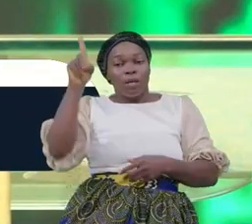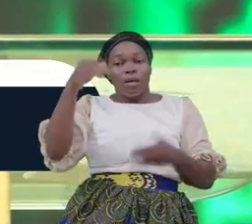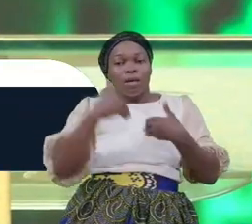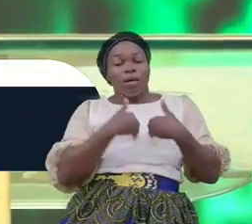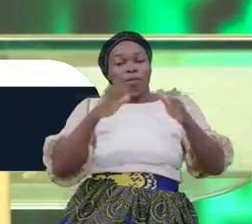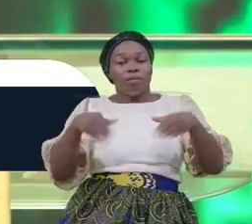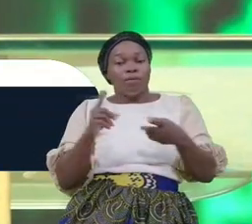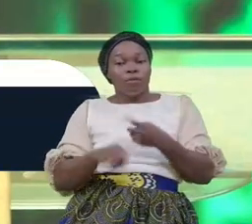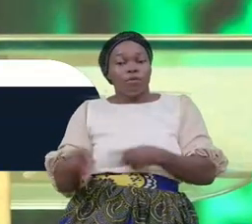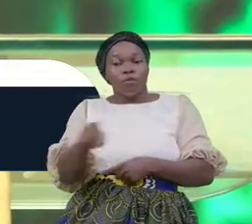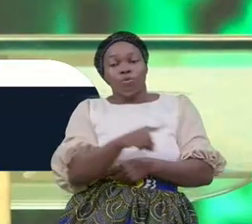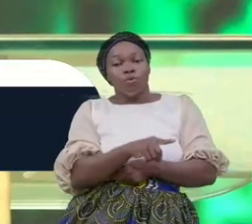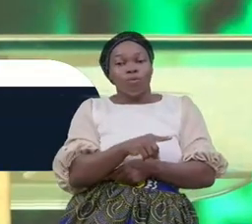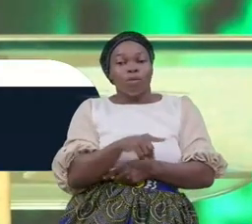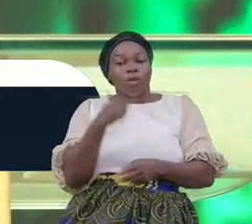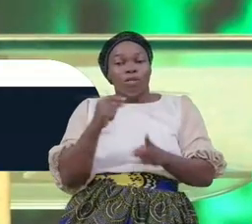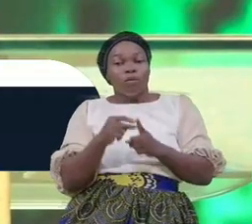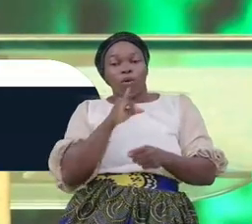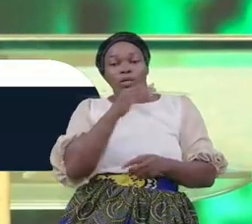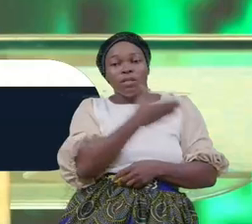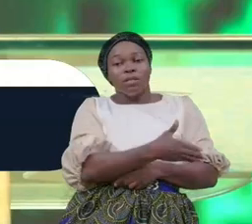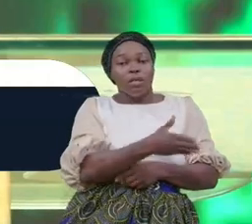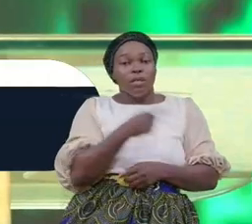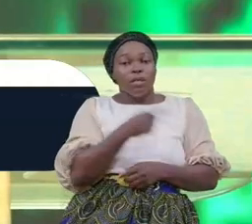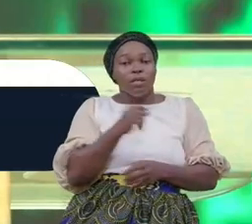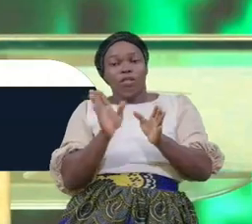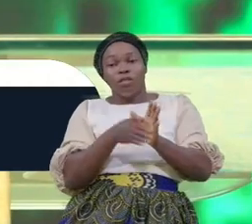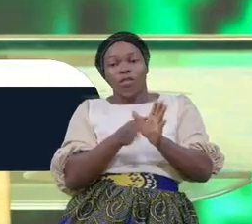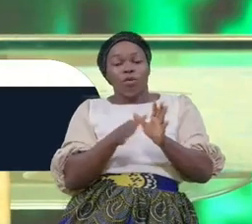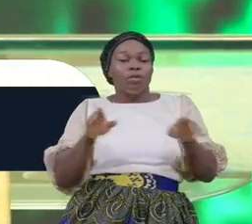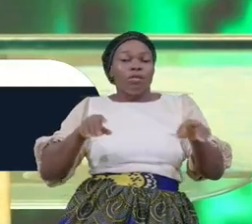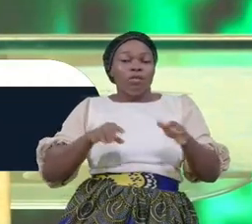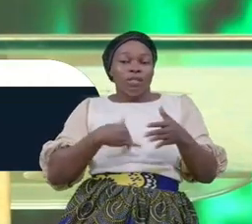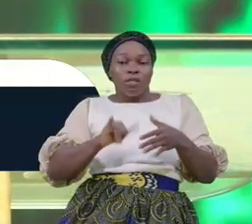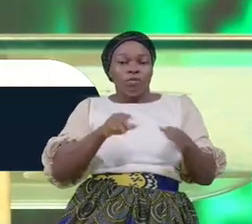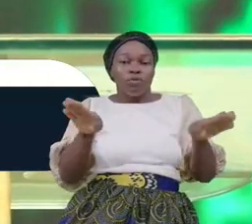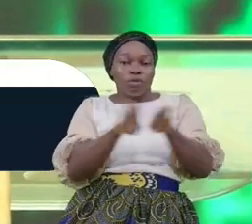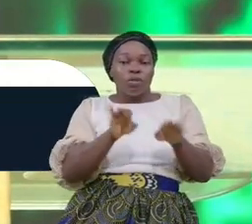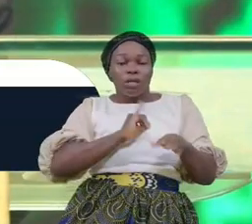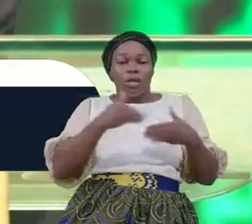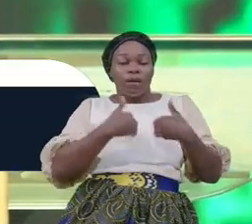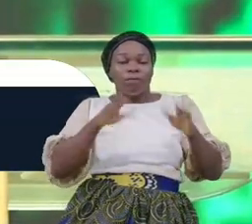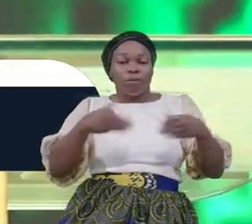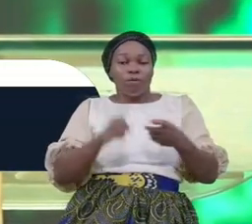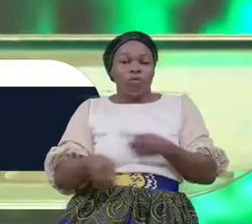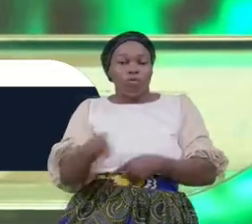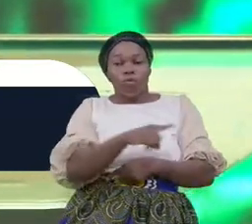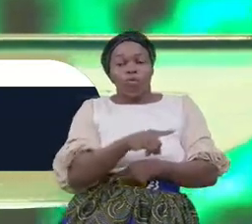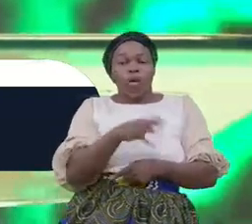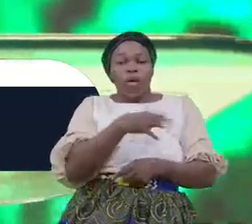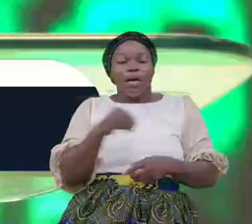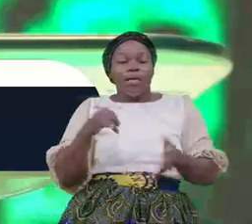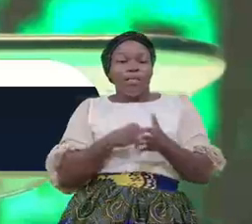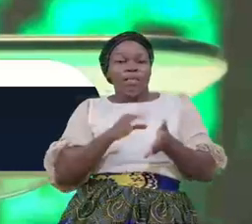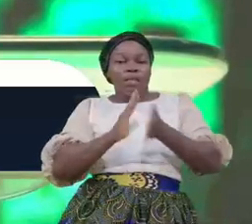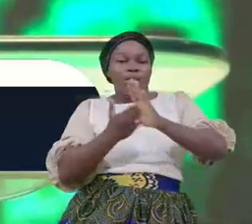là-bas, mais je vous l'ai donné. Les portes sont encore barricadées, fermées, mais je vous livre tout. C'est comme il n'y a